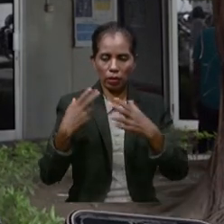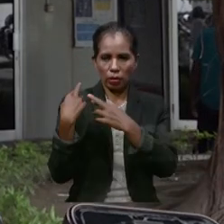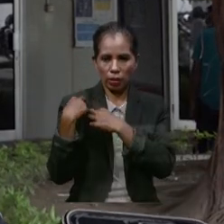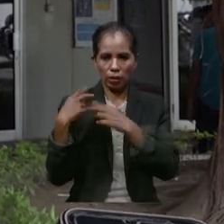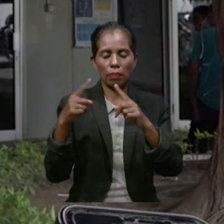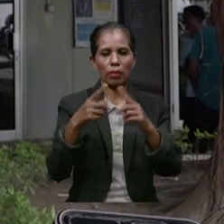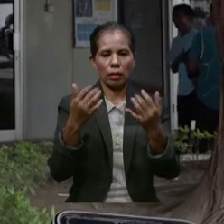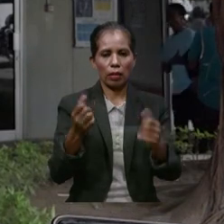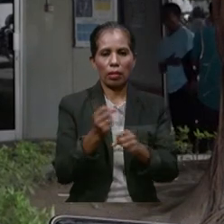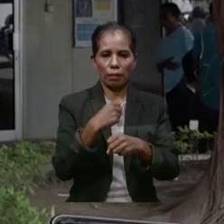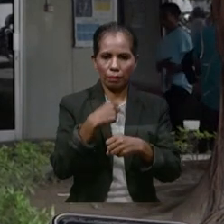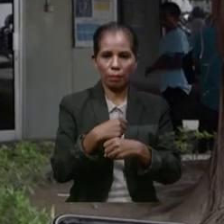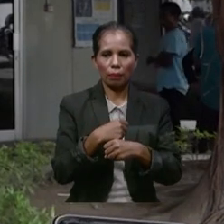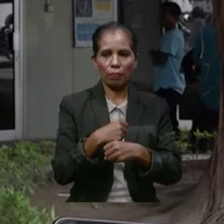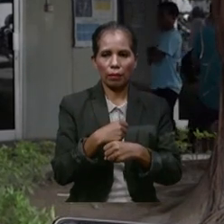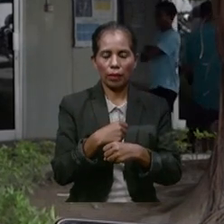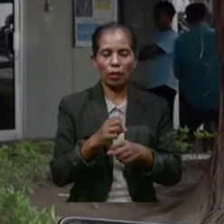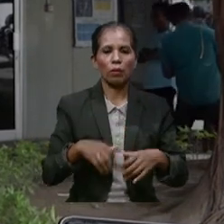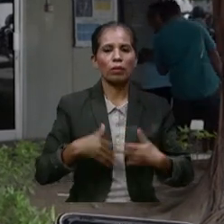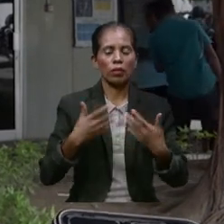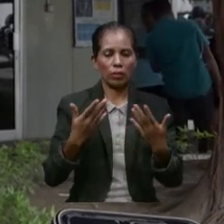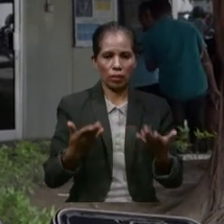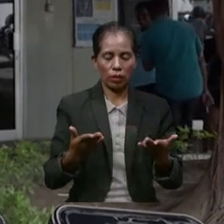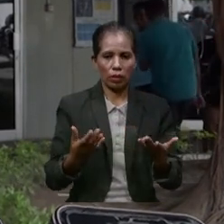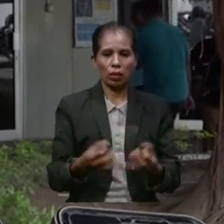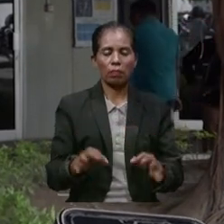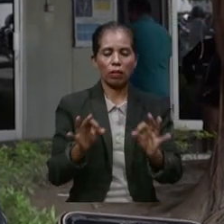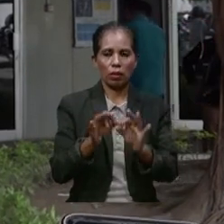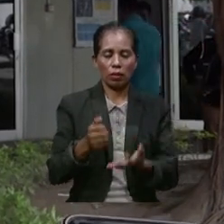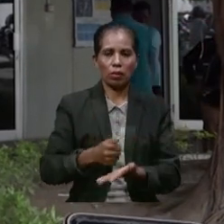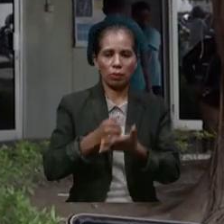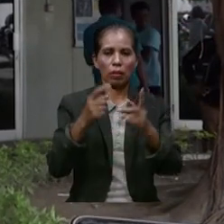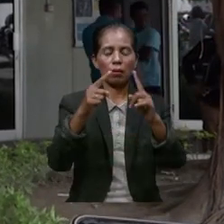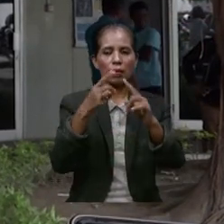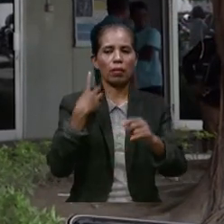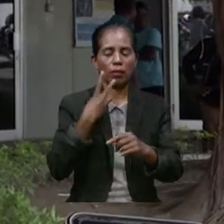para halona ansa perbasa stang mana nih importannya fasil dari baik tadi ya